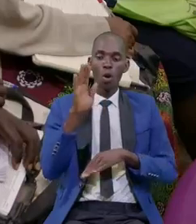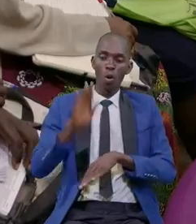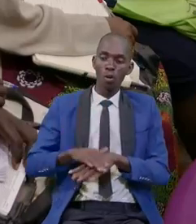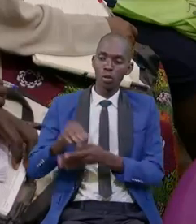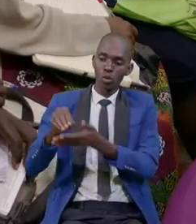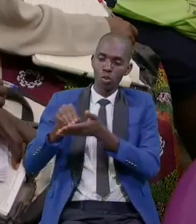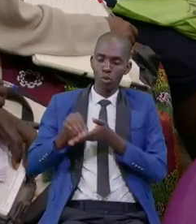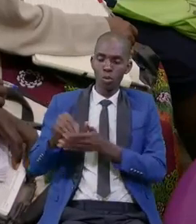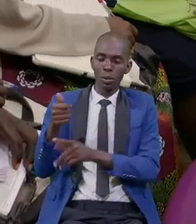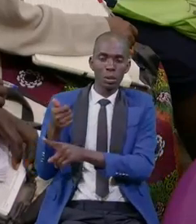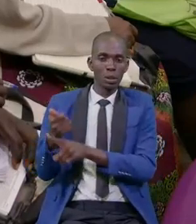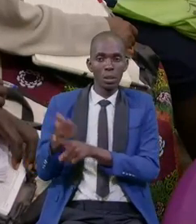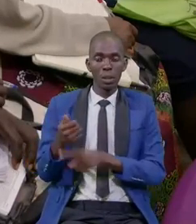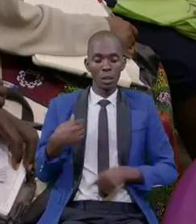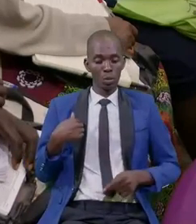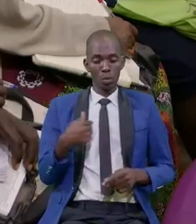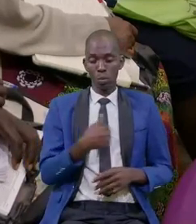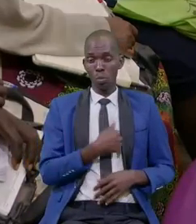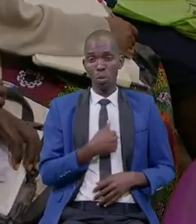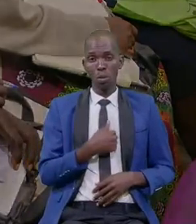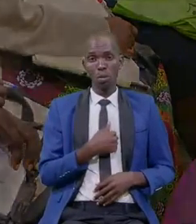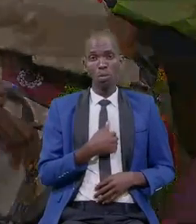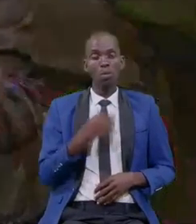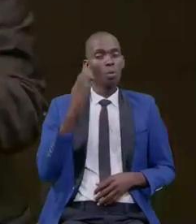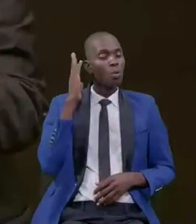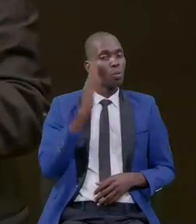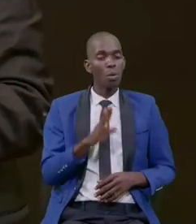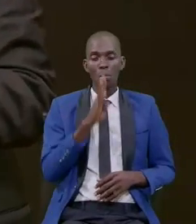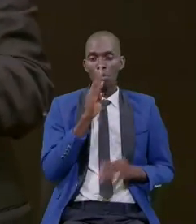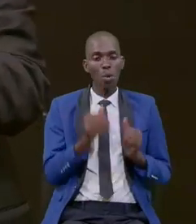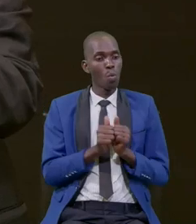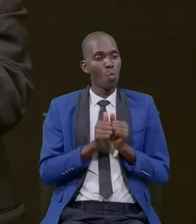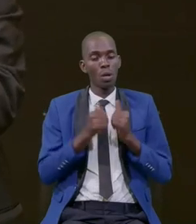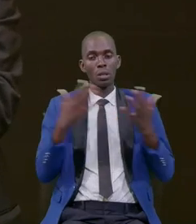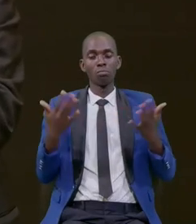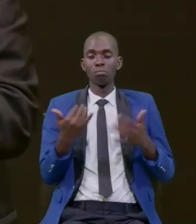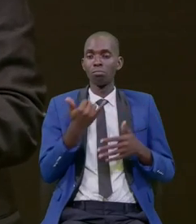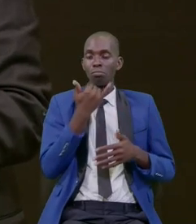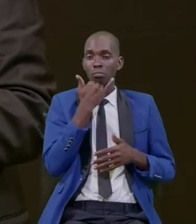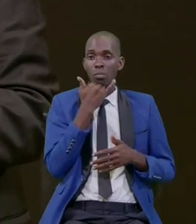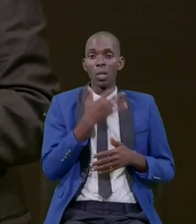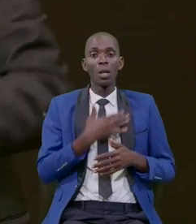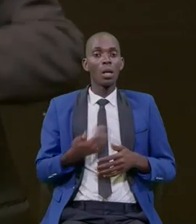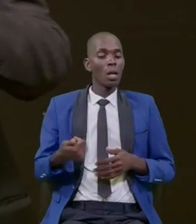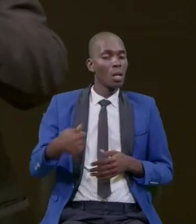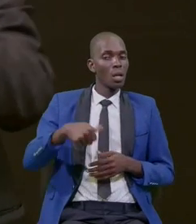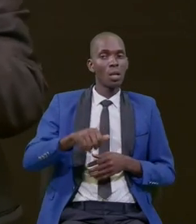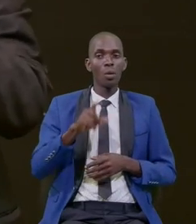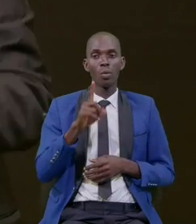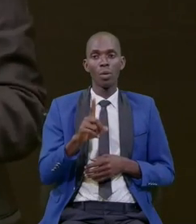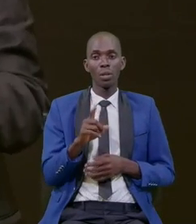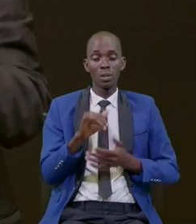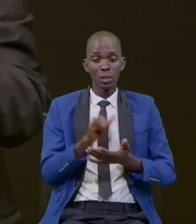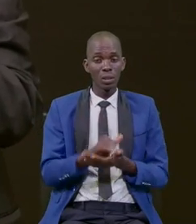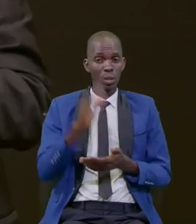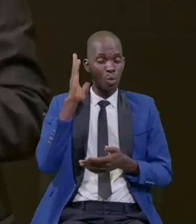tête et nous en serons innocents. Mais si on met la